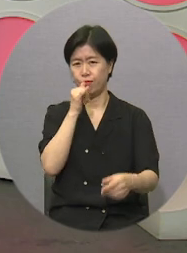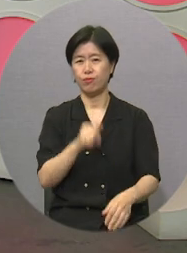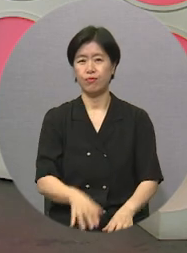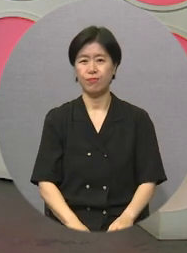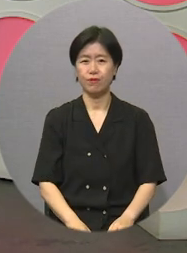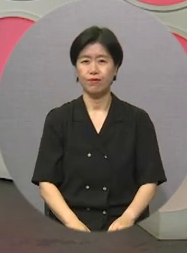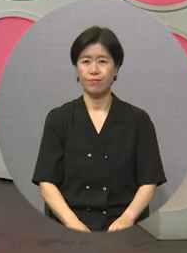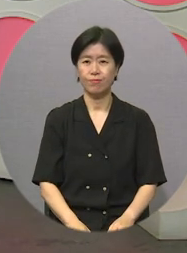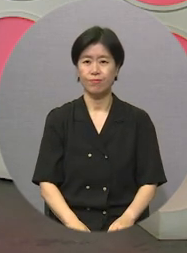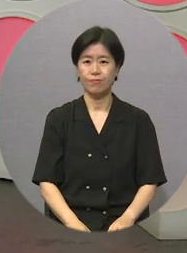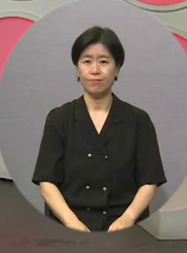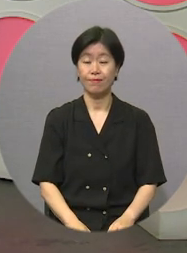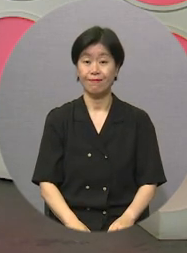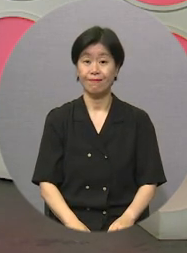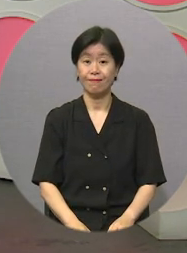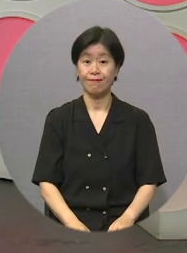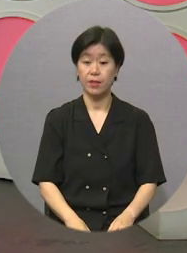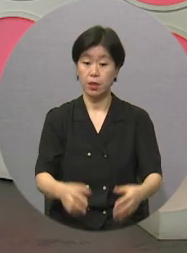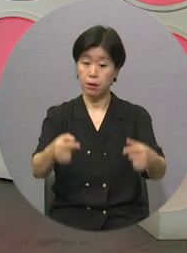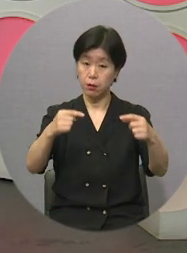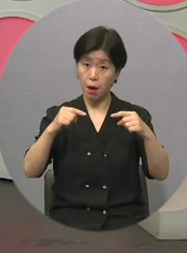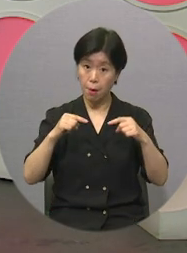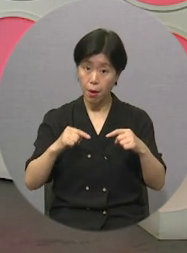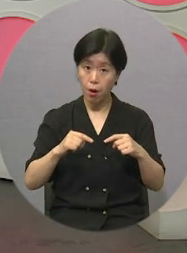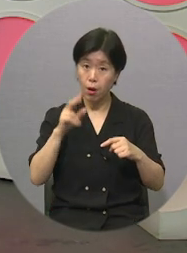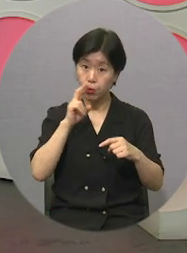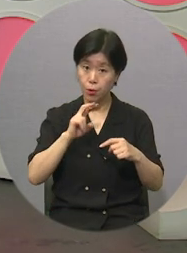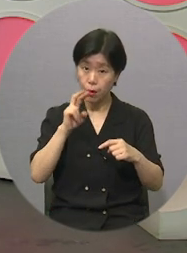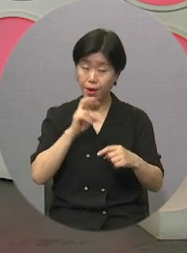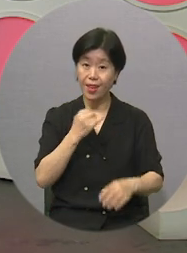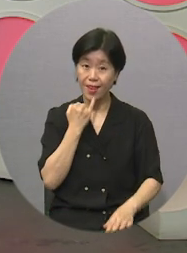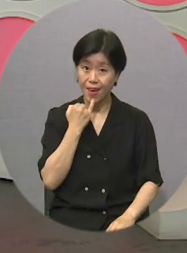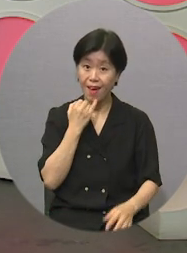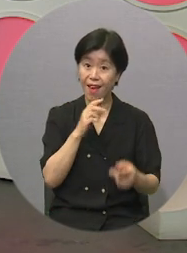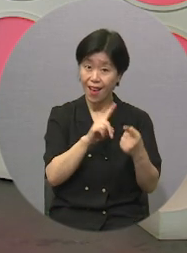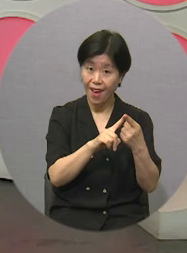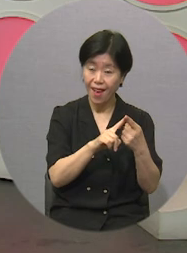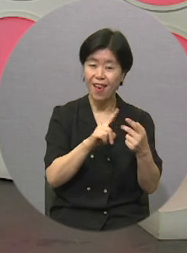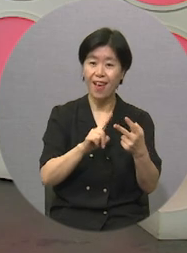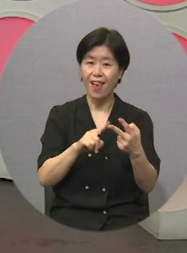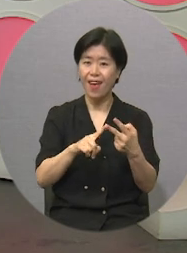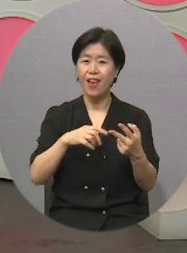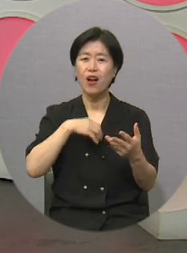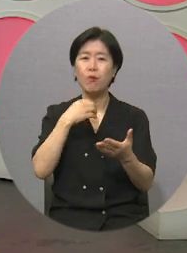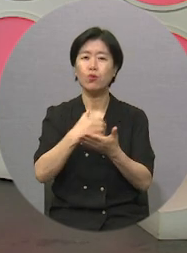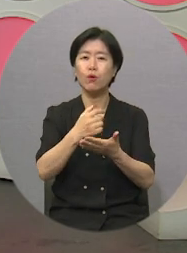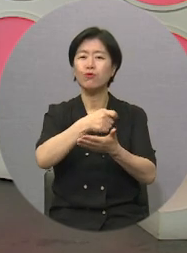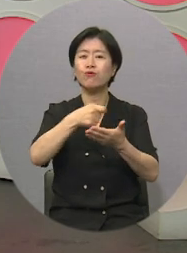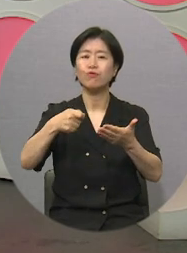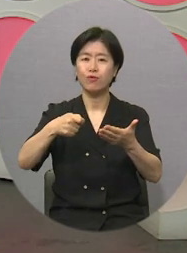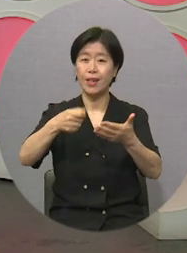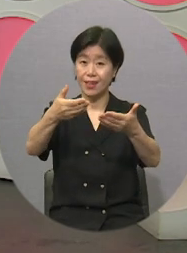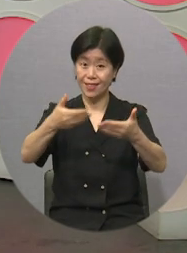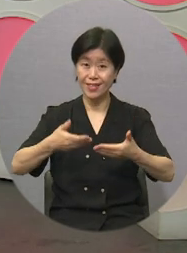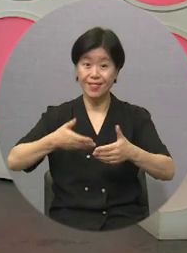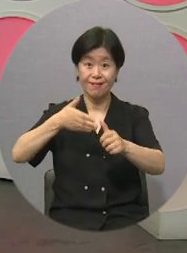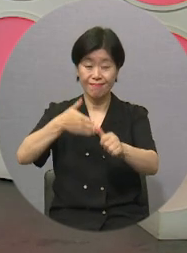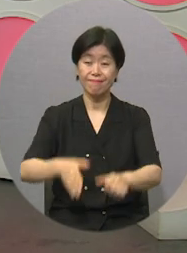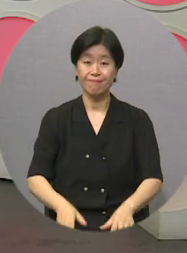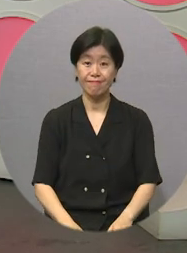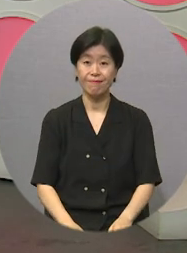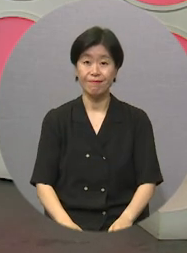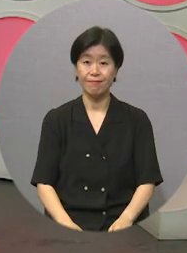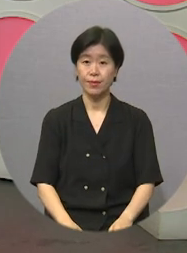여러분들, 우리 참여하는 것도 좋지만, 우리 감동 사연도 여러분들 많이 보내주세요.